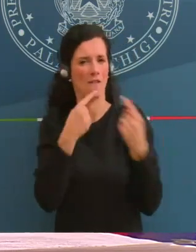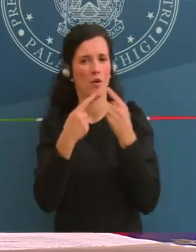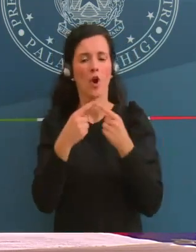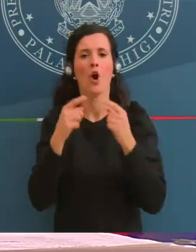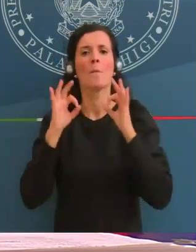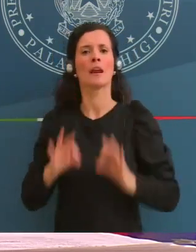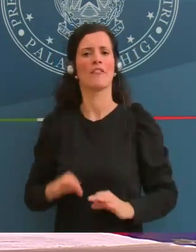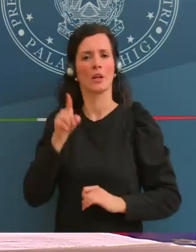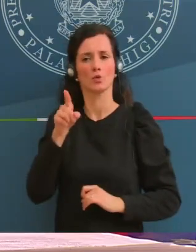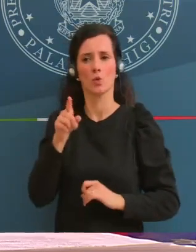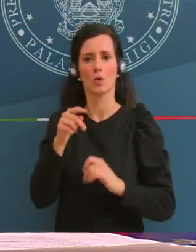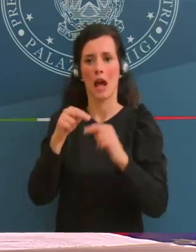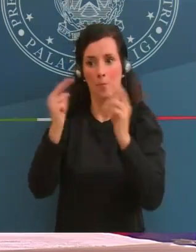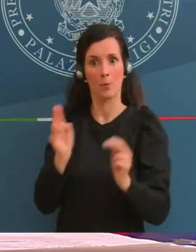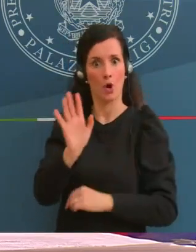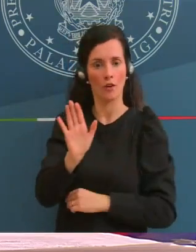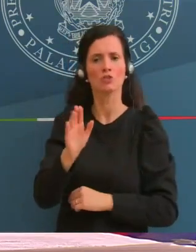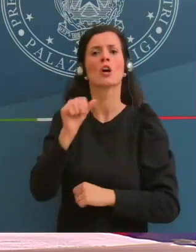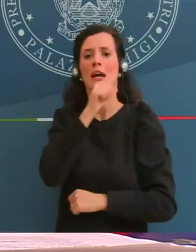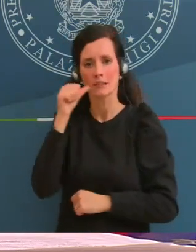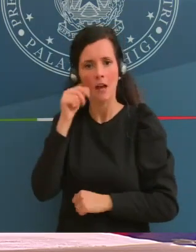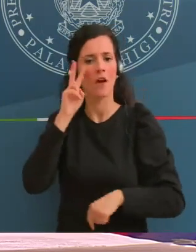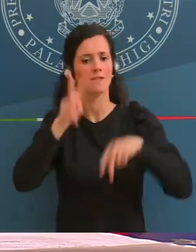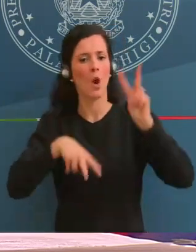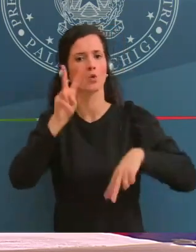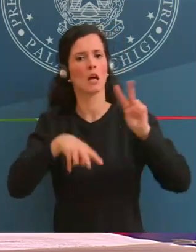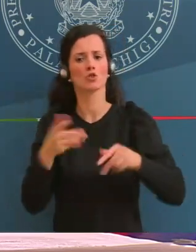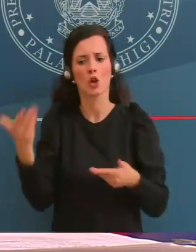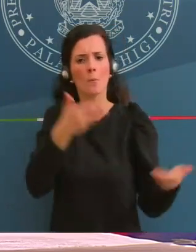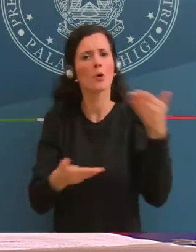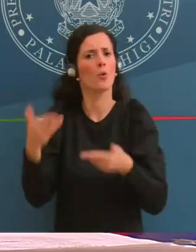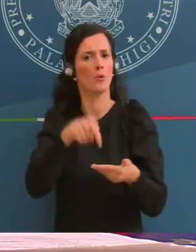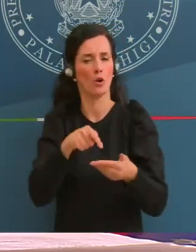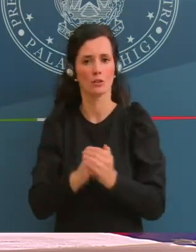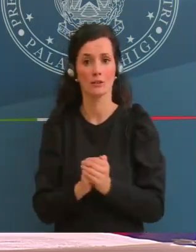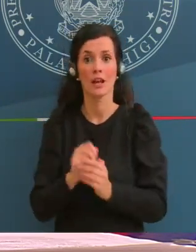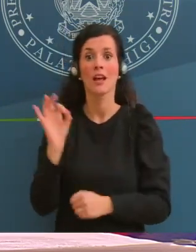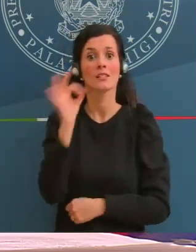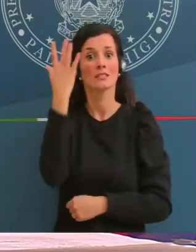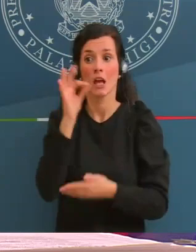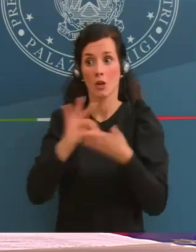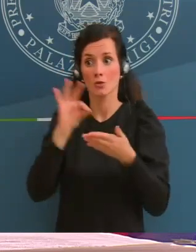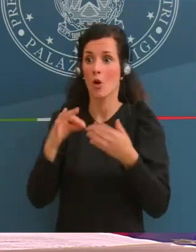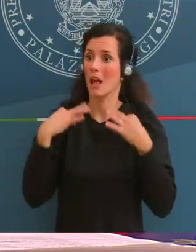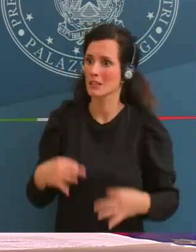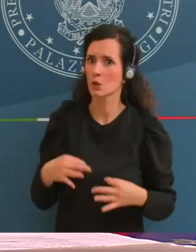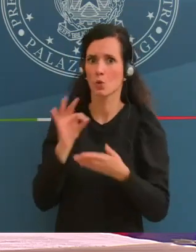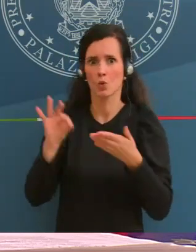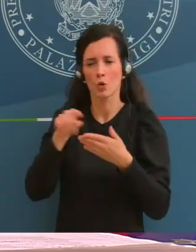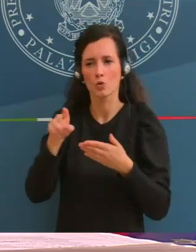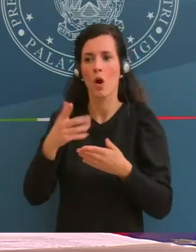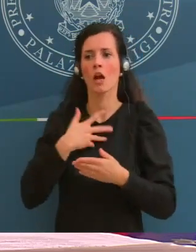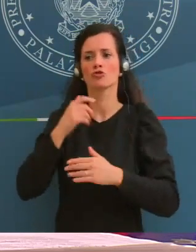dirigenti che diciamo valutando tutte le circostanze del caso e quindi anche la situazione di trasporti